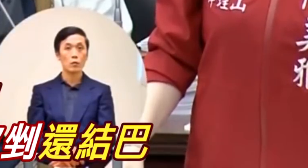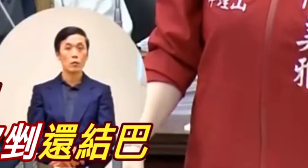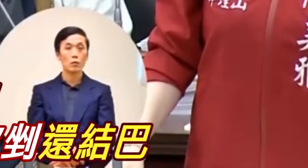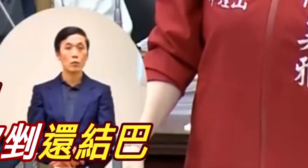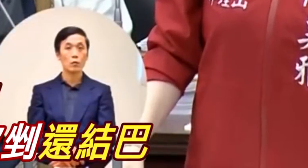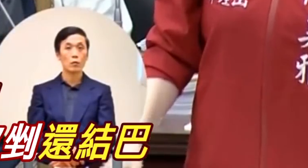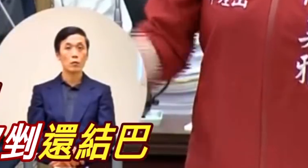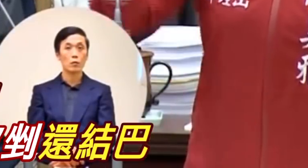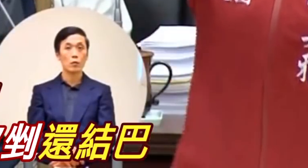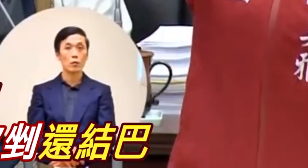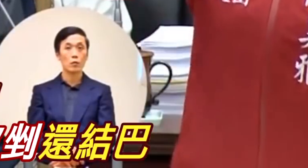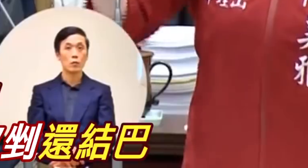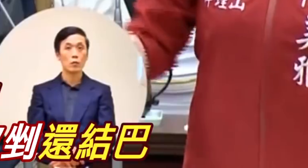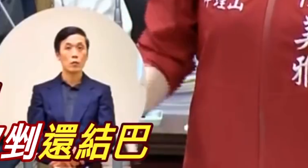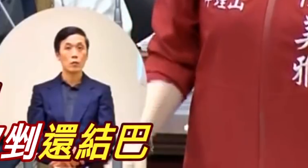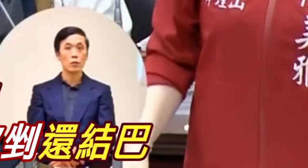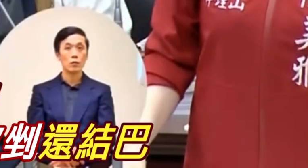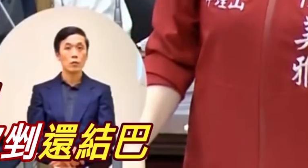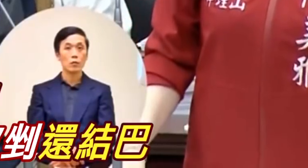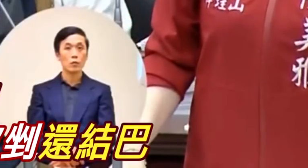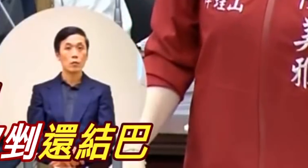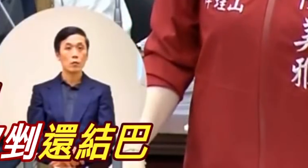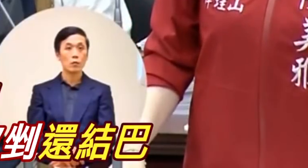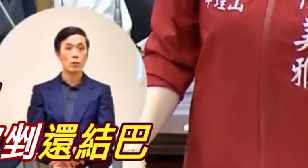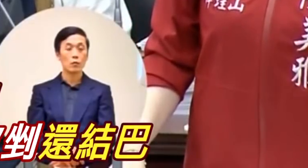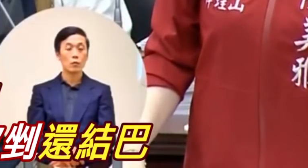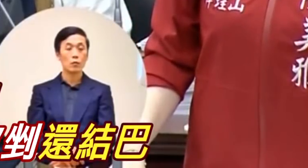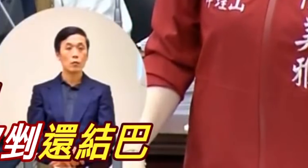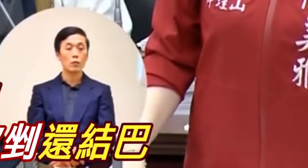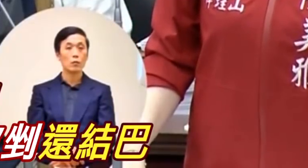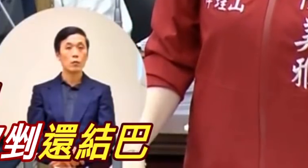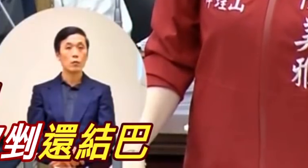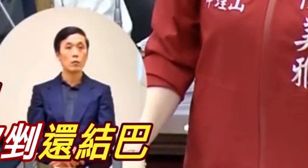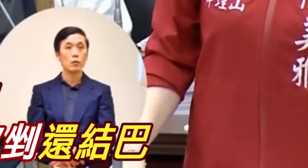时候，你后续的进度，请你随时跟本席